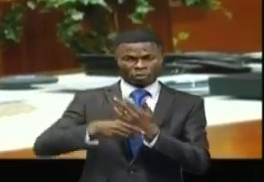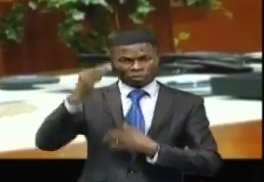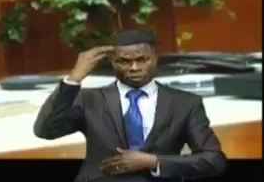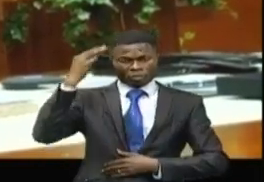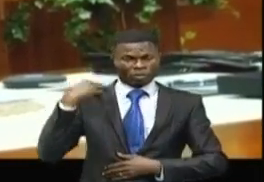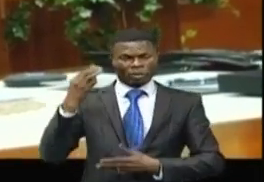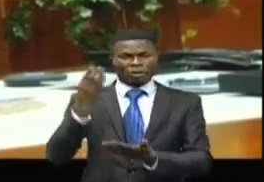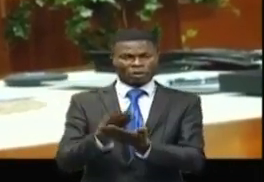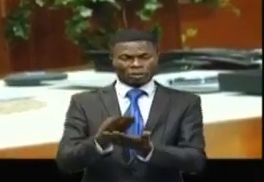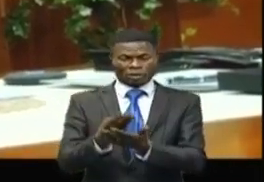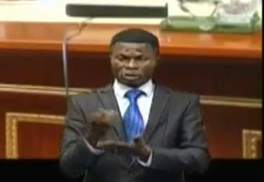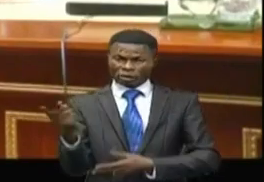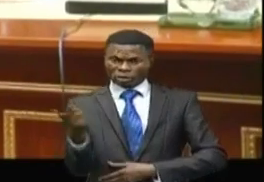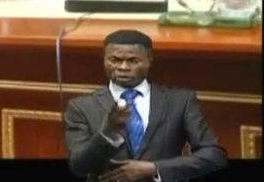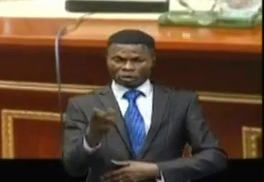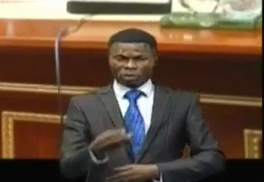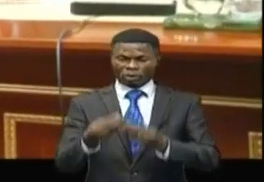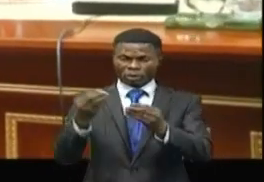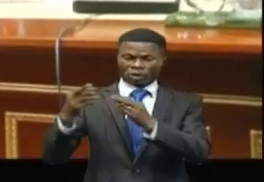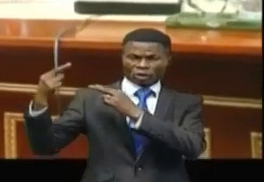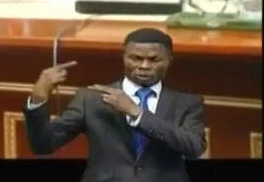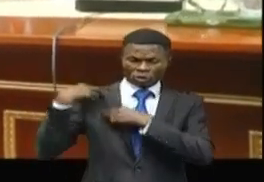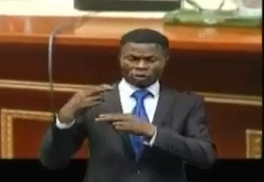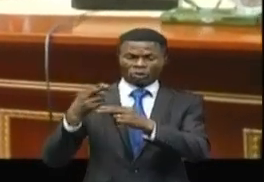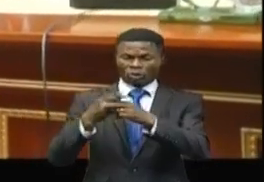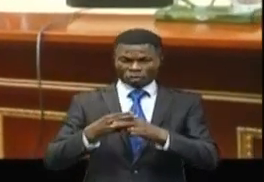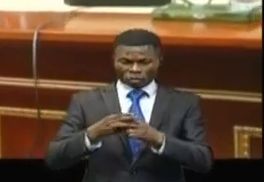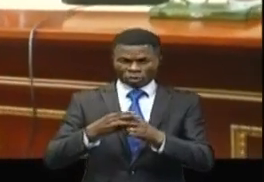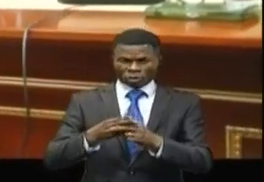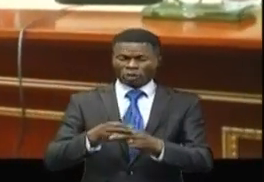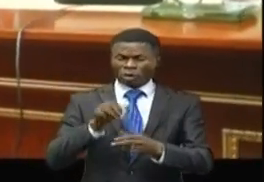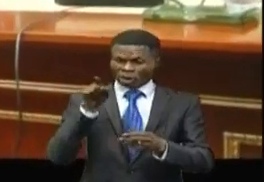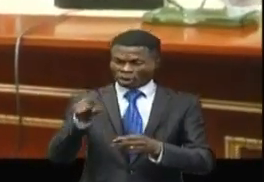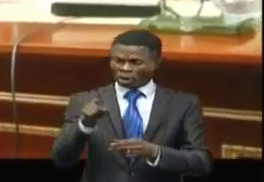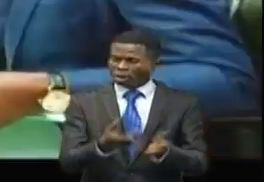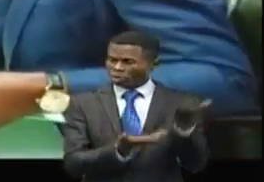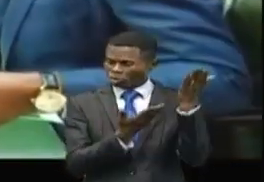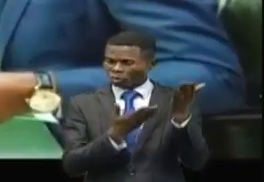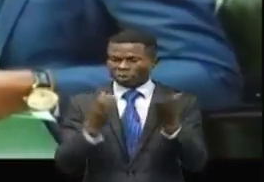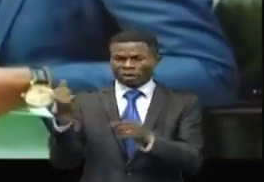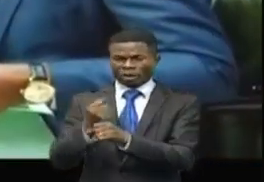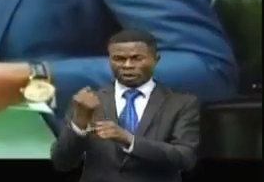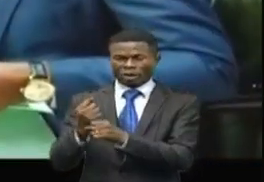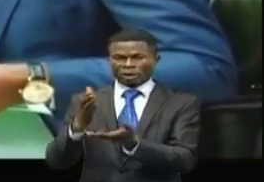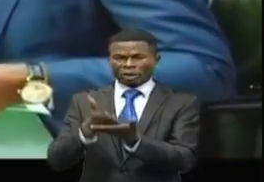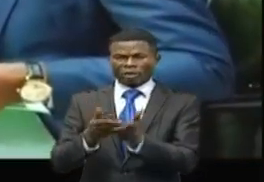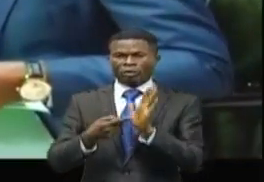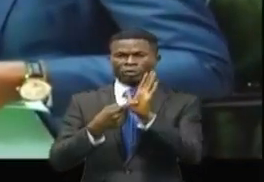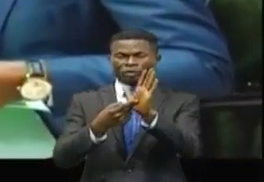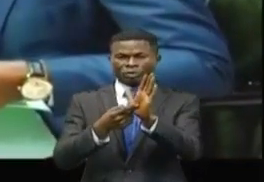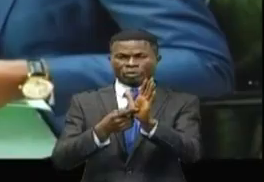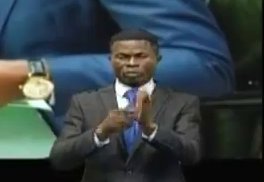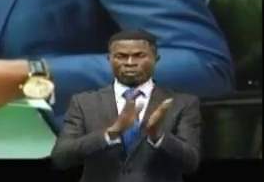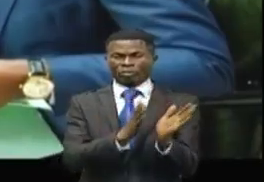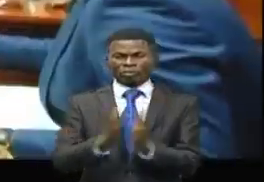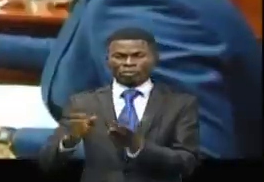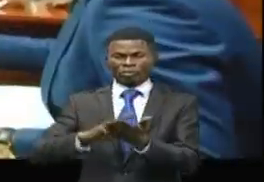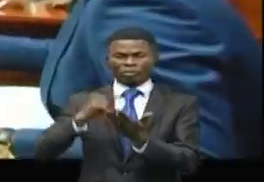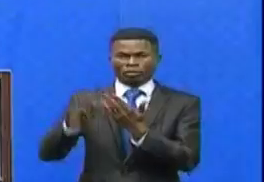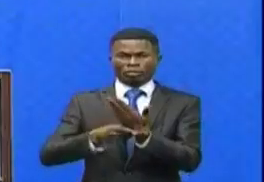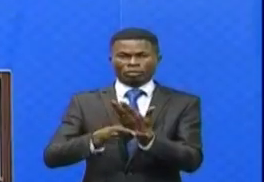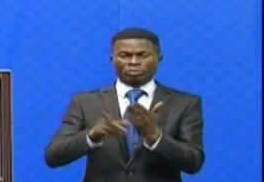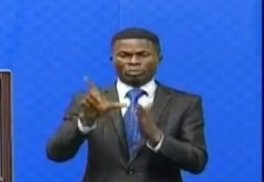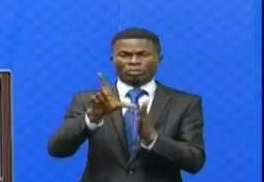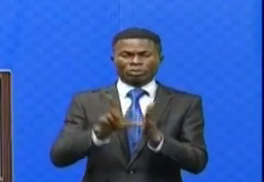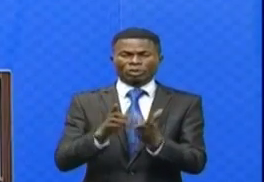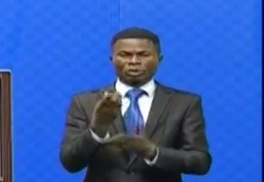budget ont été chargés de veiller à ce que cette priorité d'investissement soient prises en compte dans l'élaboration du projet de la loi des finances